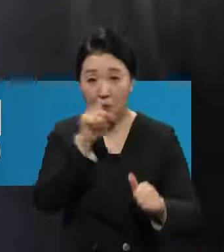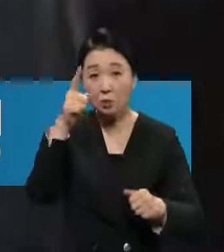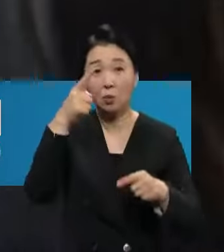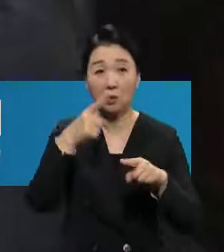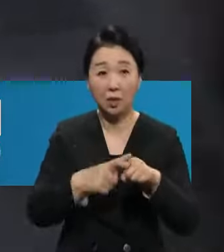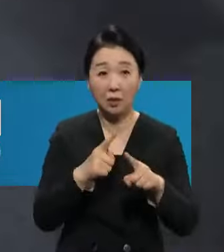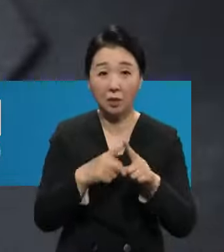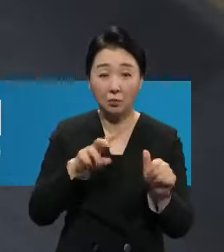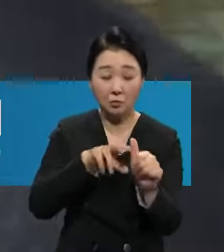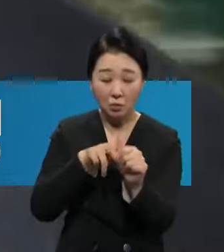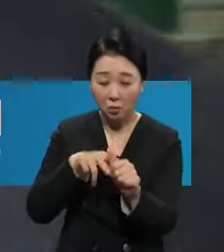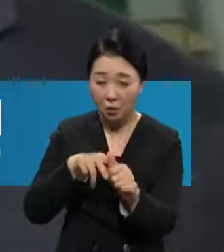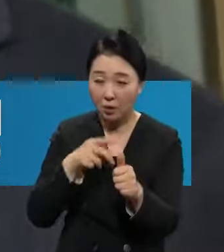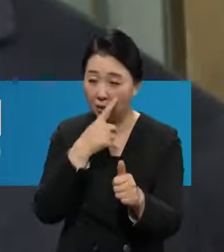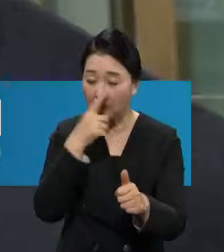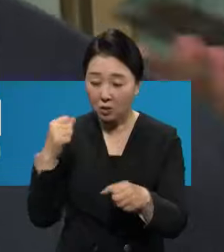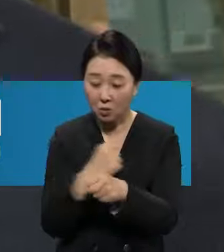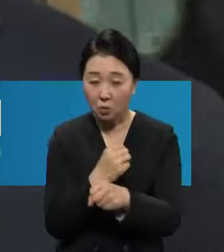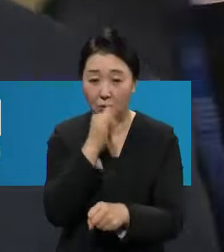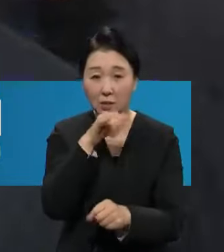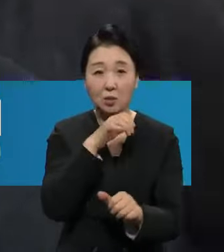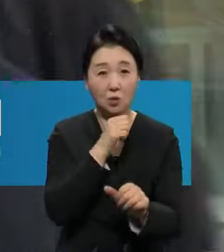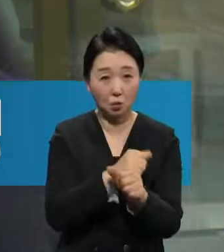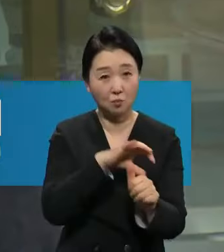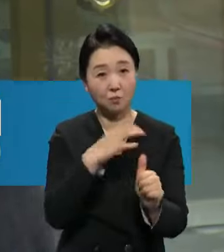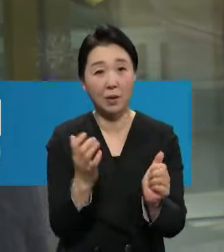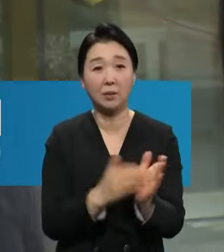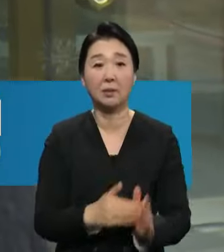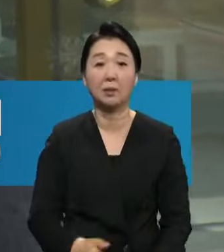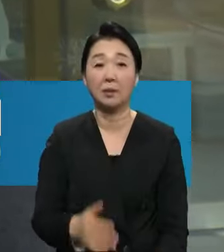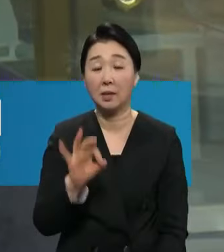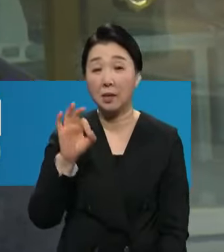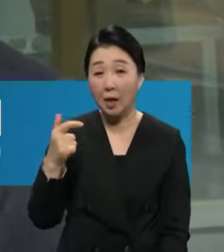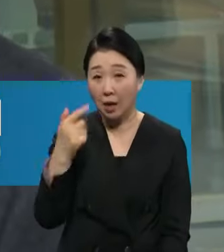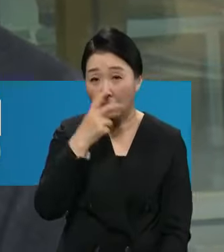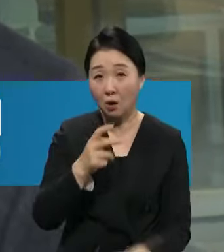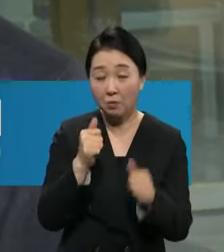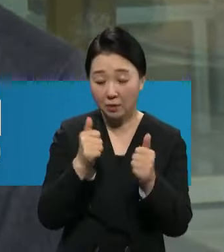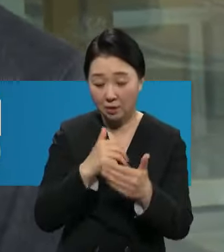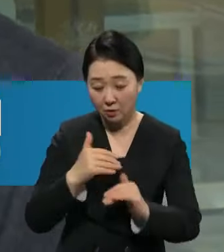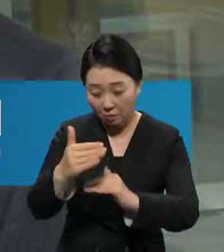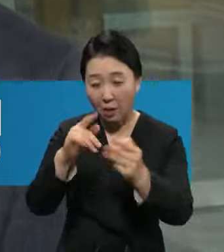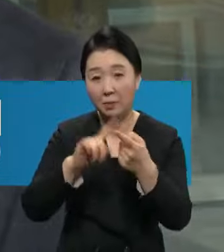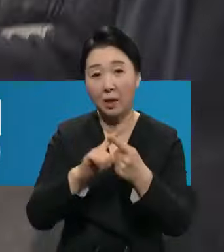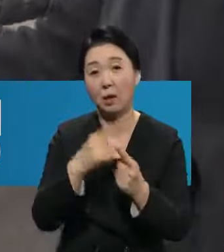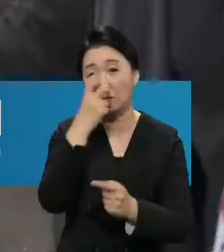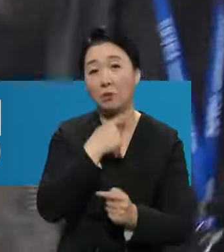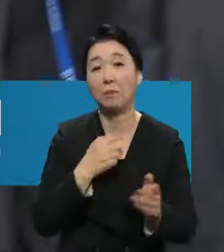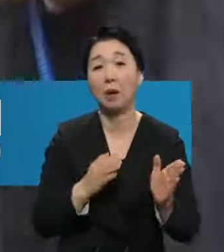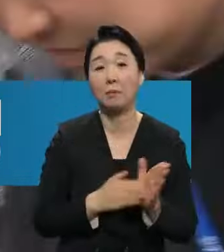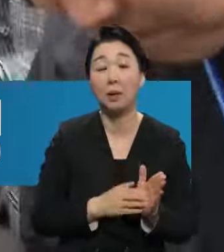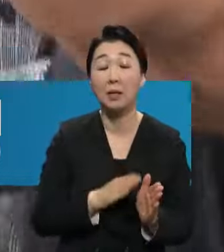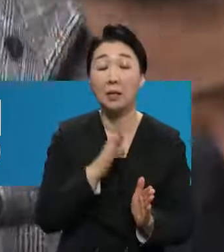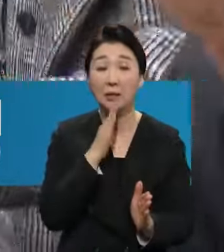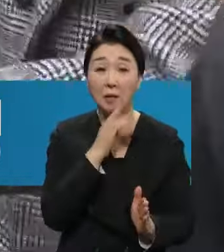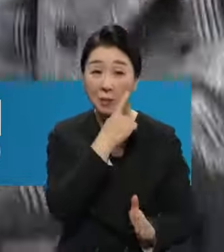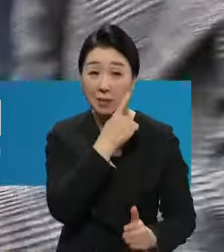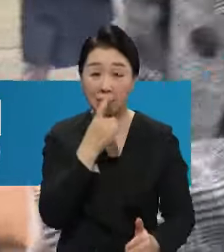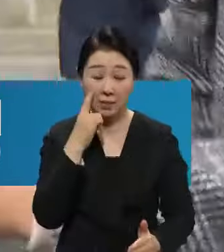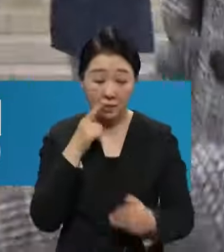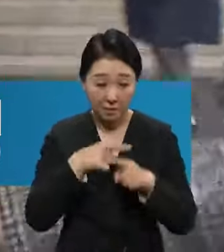국정원의 증거 조작이 드러나면서 유명을 벗었습니다 안 검사는 적법 절차에 따라 수사했고 실을